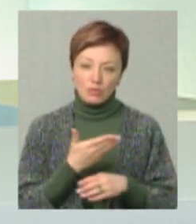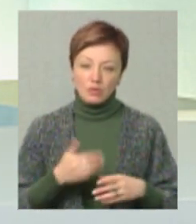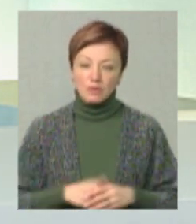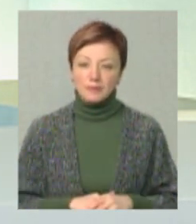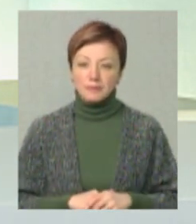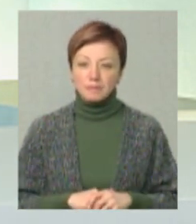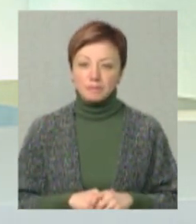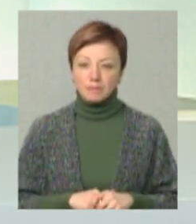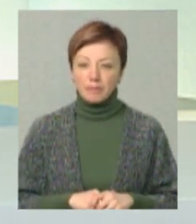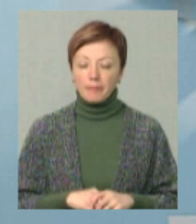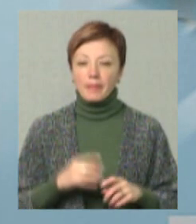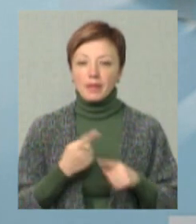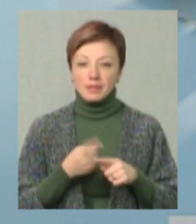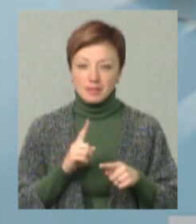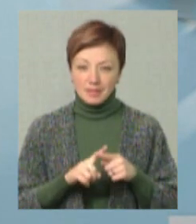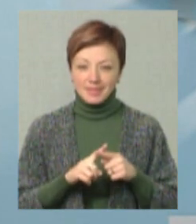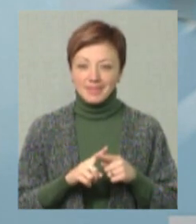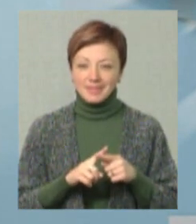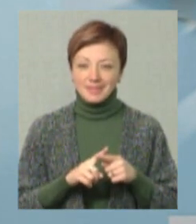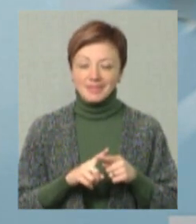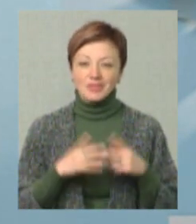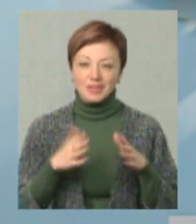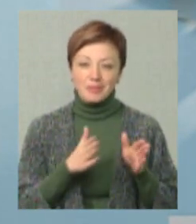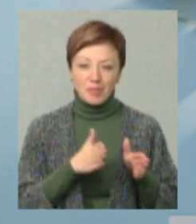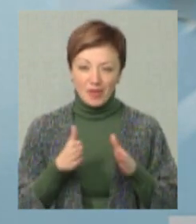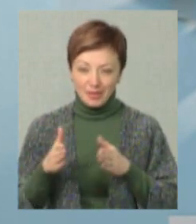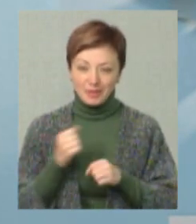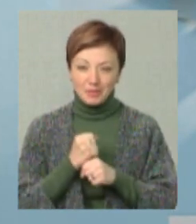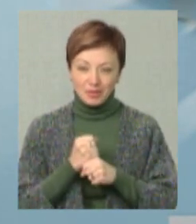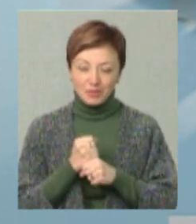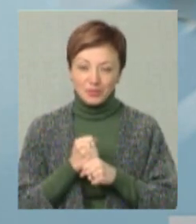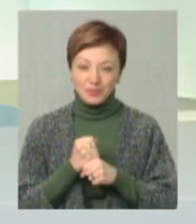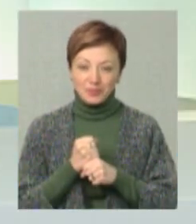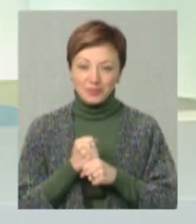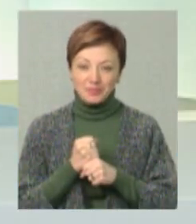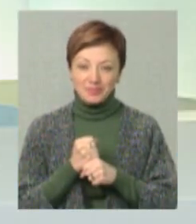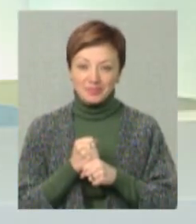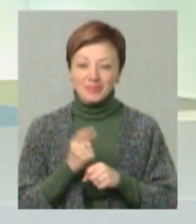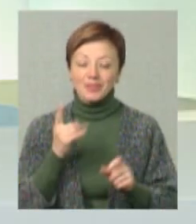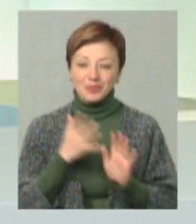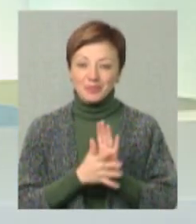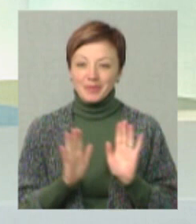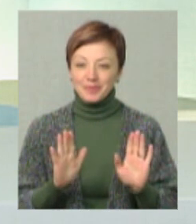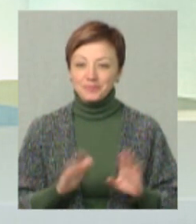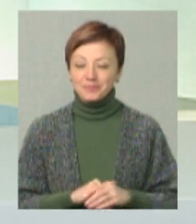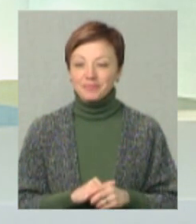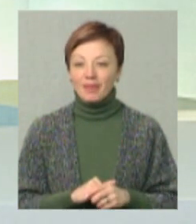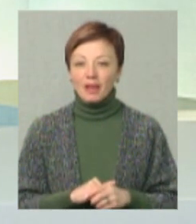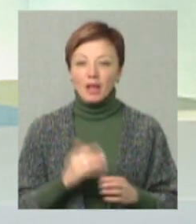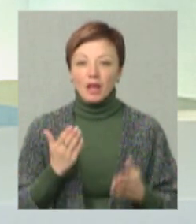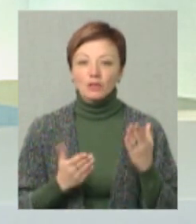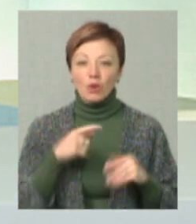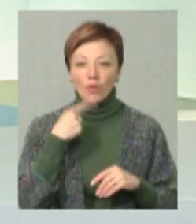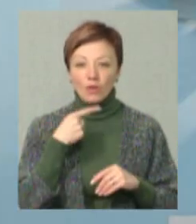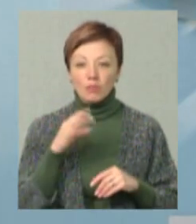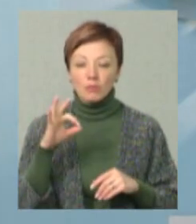усувати. Тобто це напрацьований все ж таки з комунальниками механізм? Ну. Я зрозуміла. А